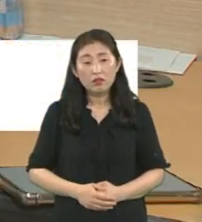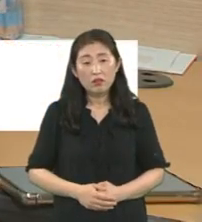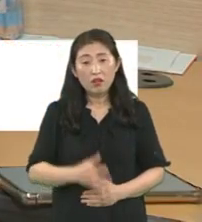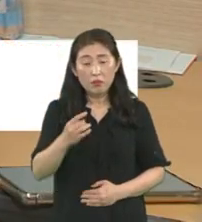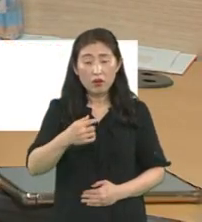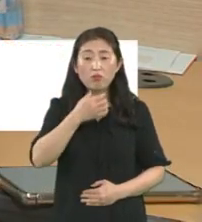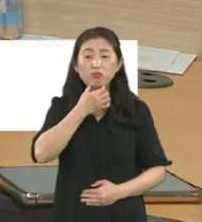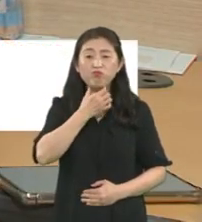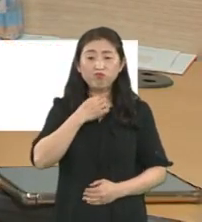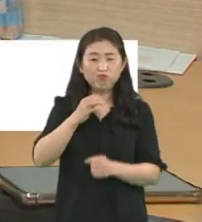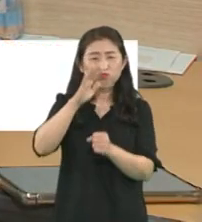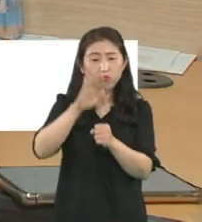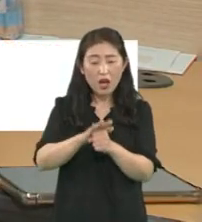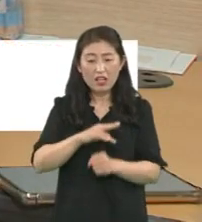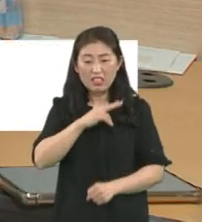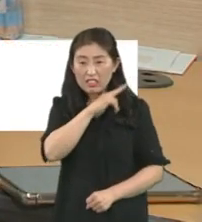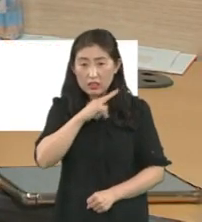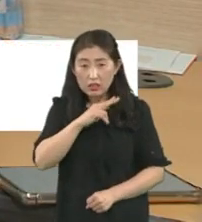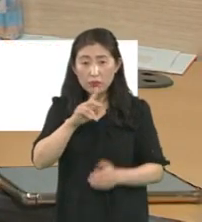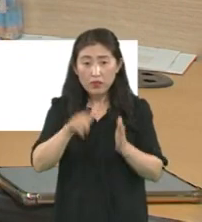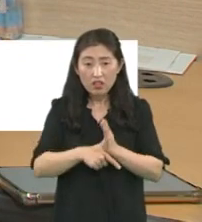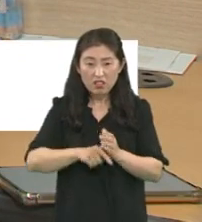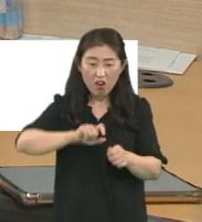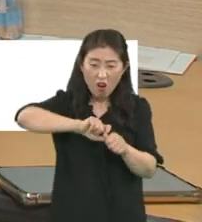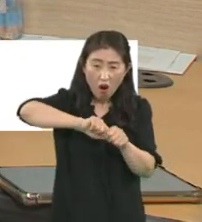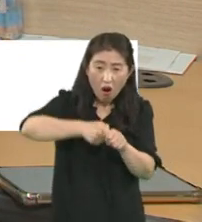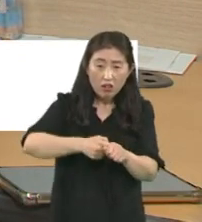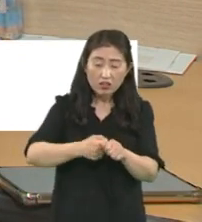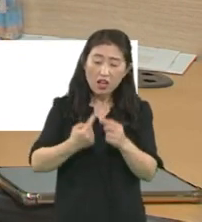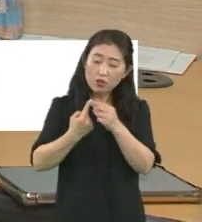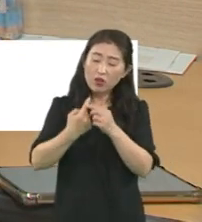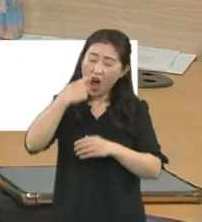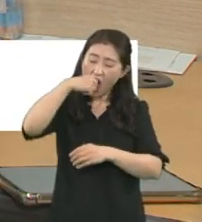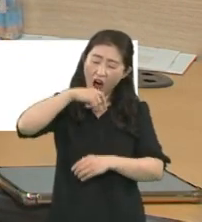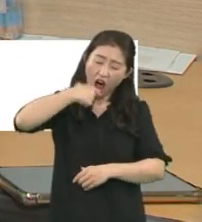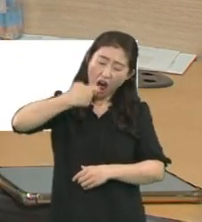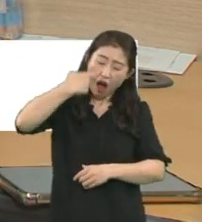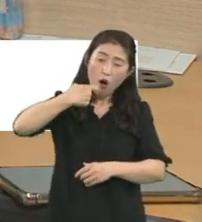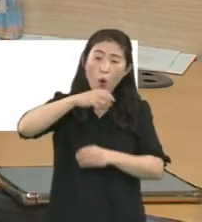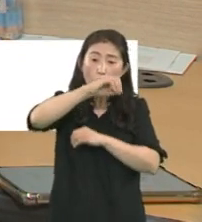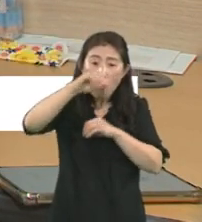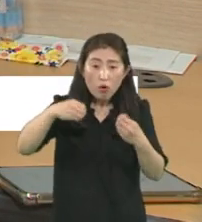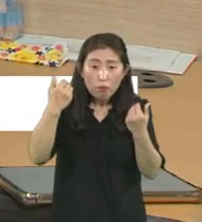폐쇄가 의심된다고 억지로 손을 넣어서 이렇게 제거하려고 시도하다